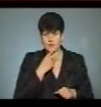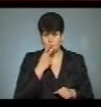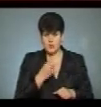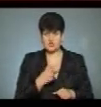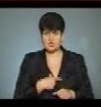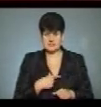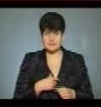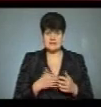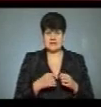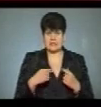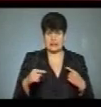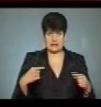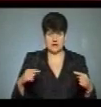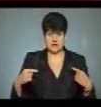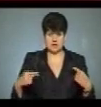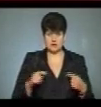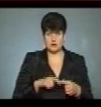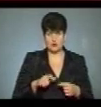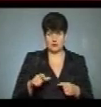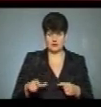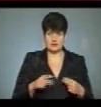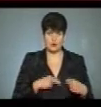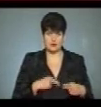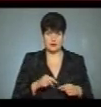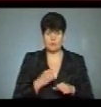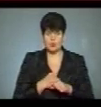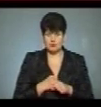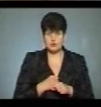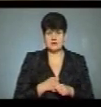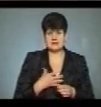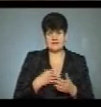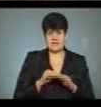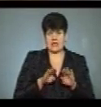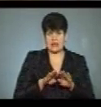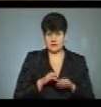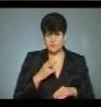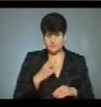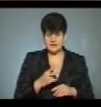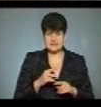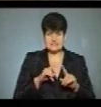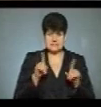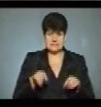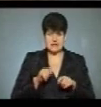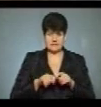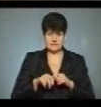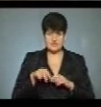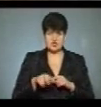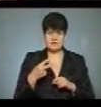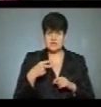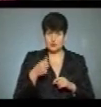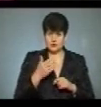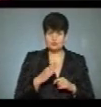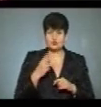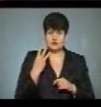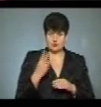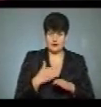себе серед інших людей, колег по роботі, побачити свій рівень. Сертифікація 2020 року складатиметься з